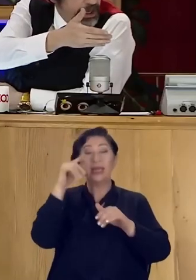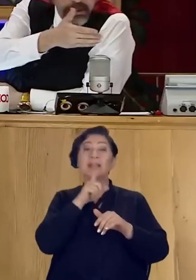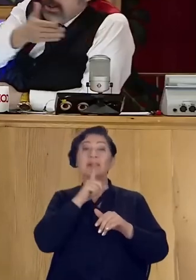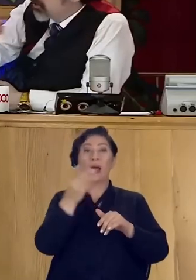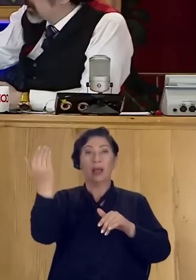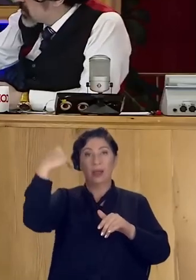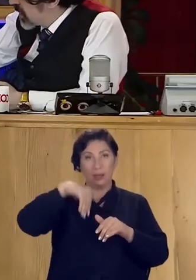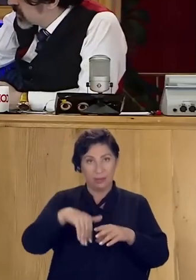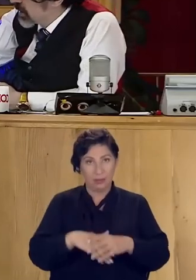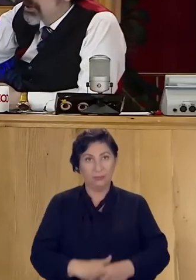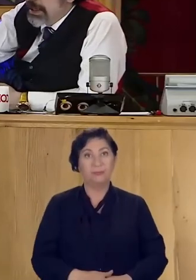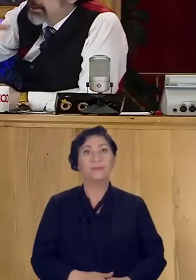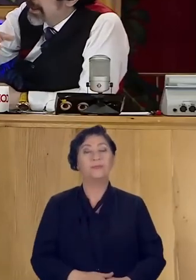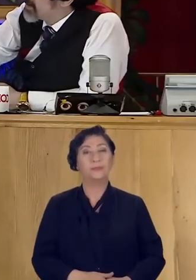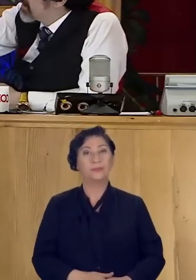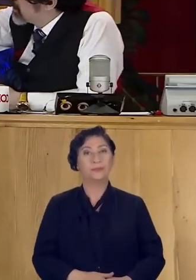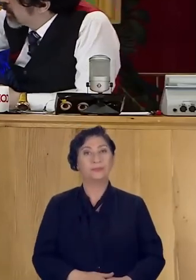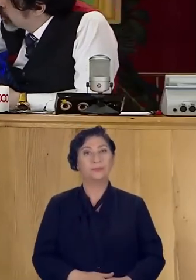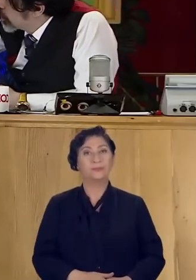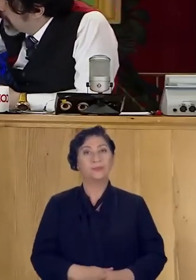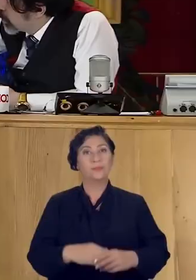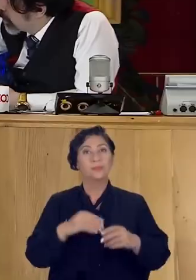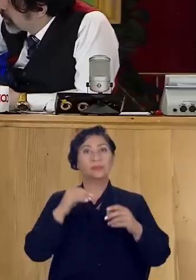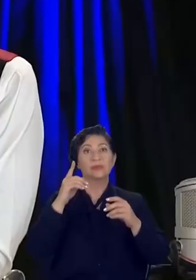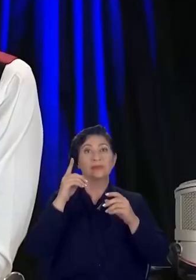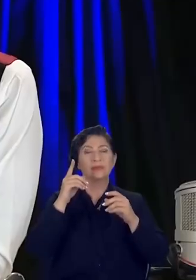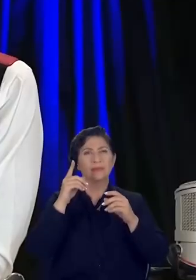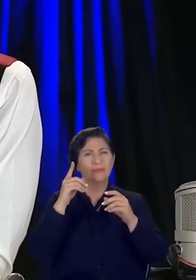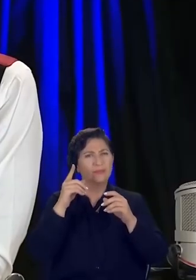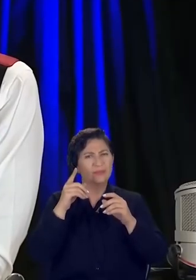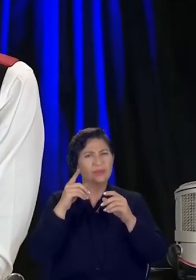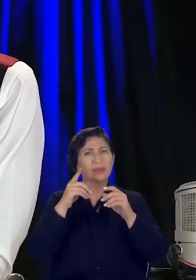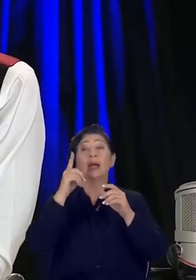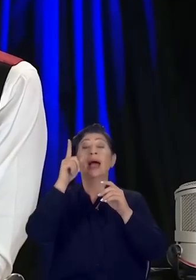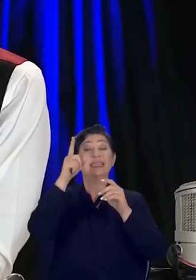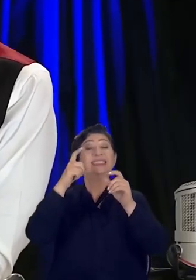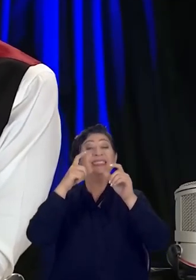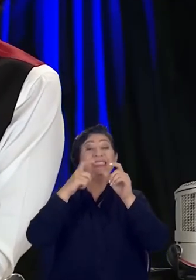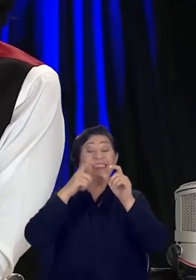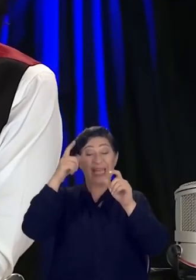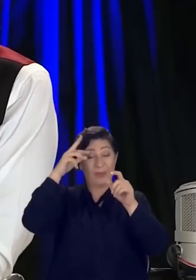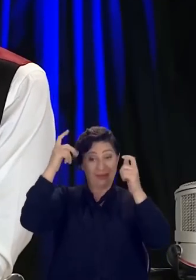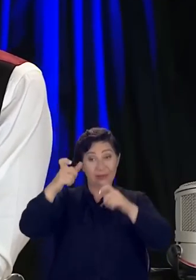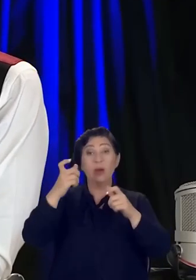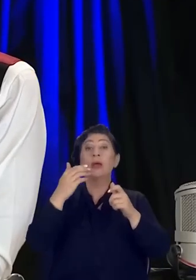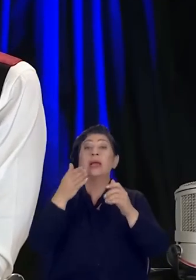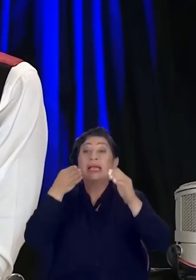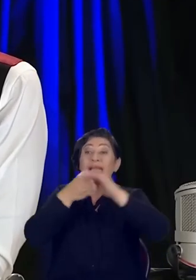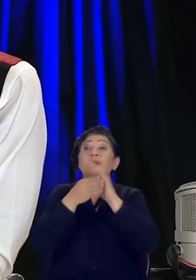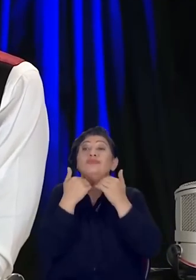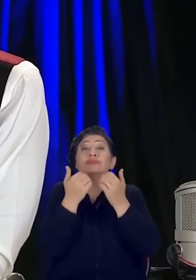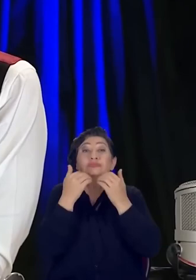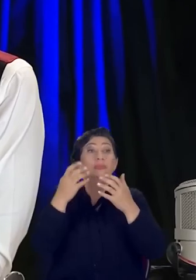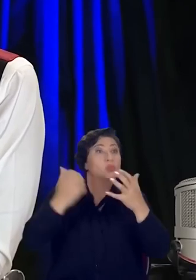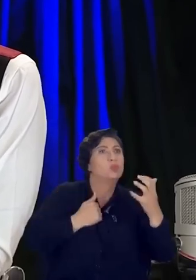Değil mi ha? O da Seattle'dan. Seattle'da tutunamıyor. Seattle'da tutunamıyor. Ondan sonra mahalleye de borcu